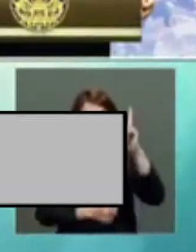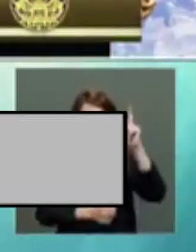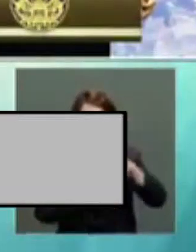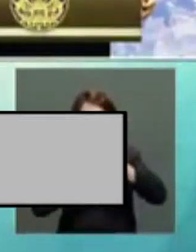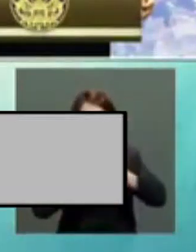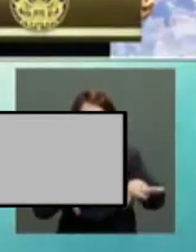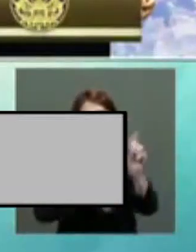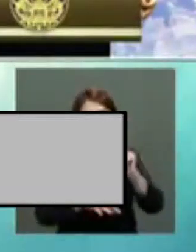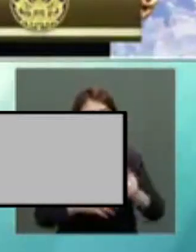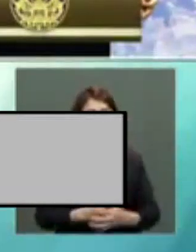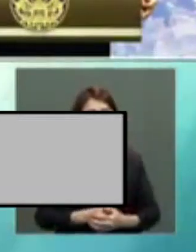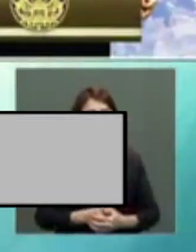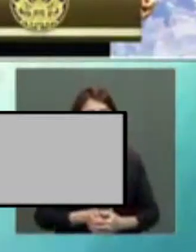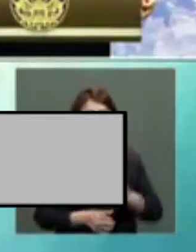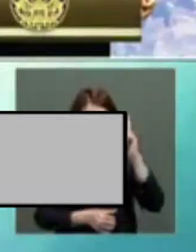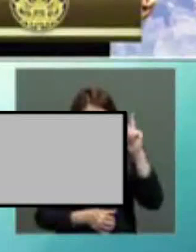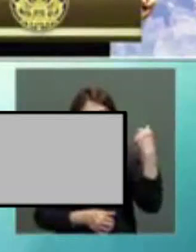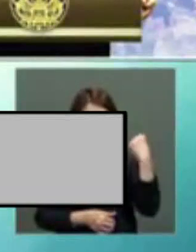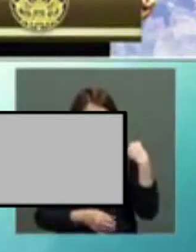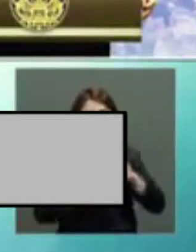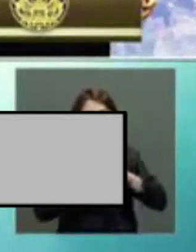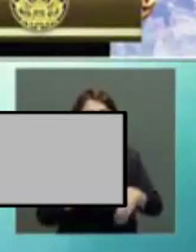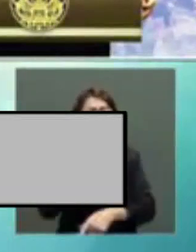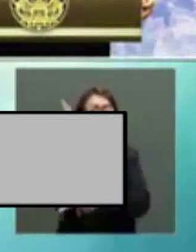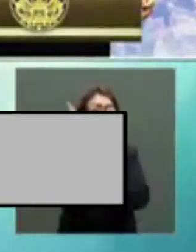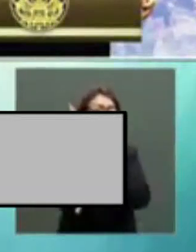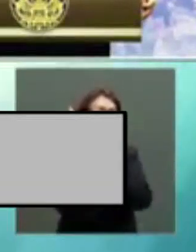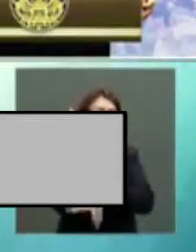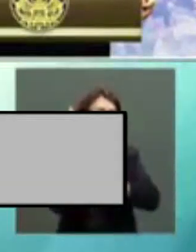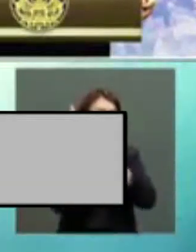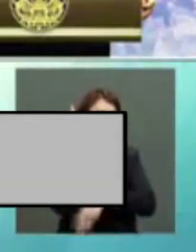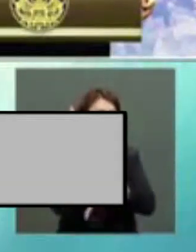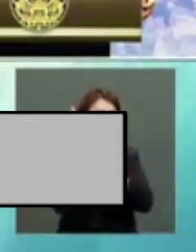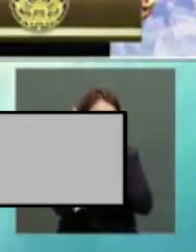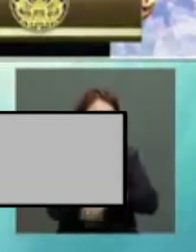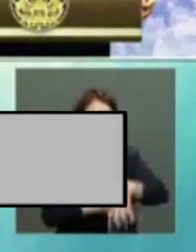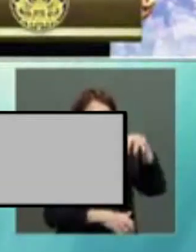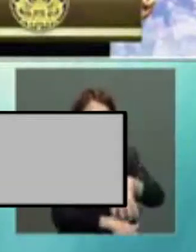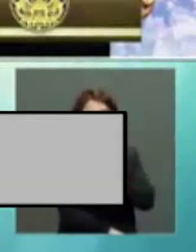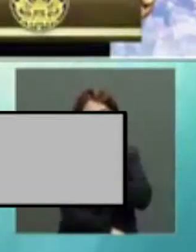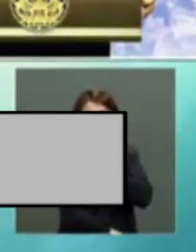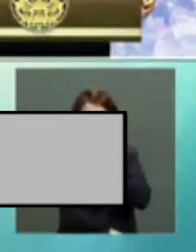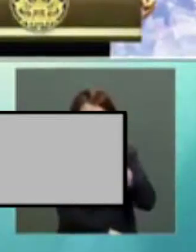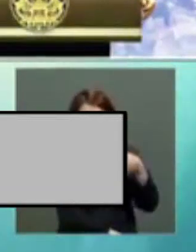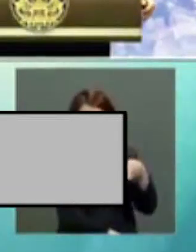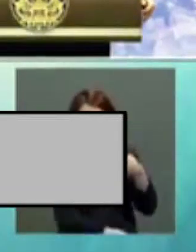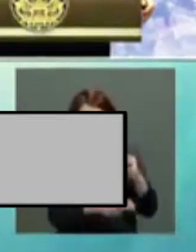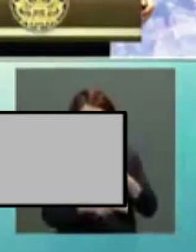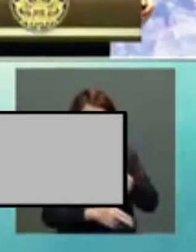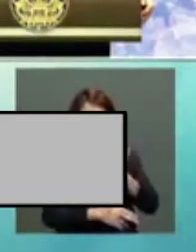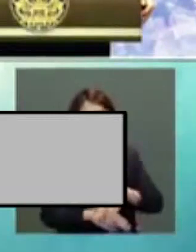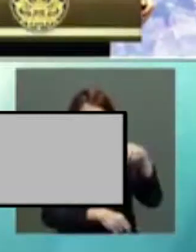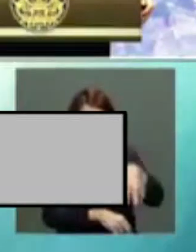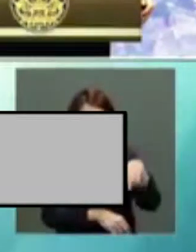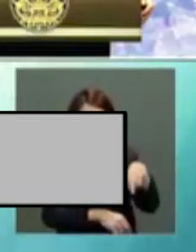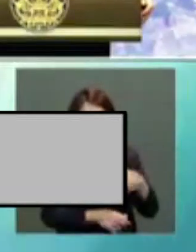าที่จังหวัดภูเก็ตนะครับที่โรงพยาบาลแห่งหนึ่งนะครับตอนนี้ต้องมีการสอบสว